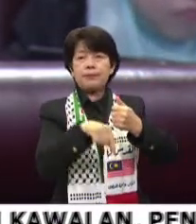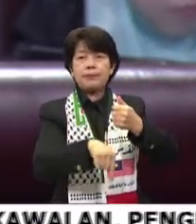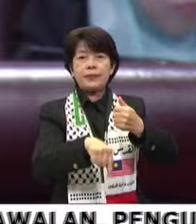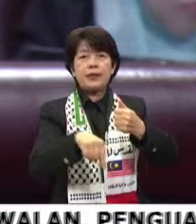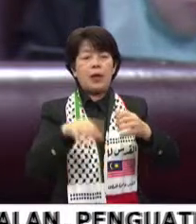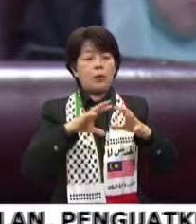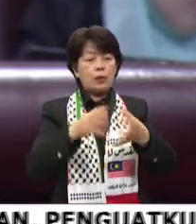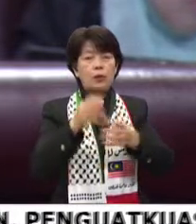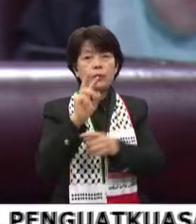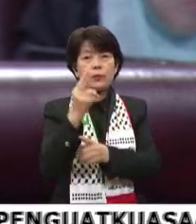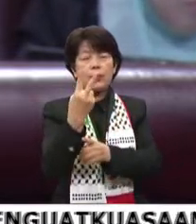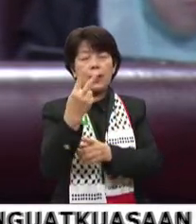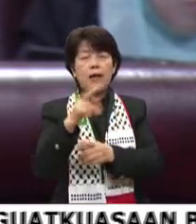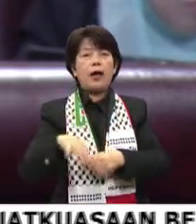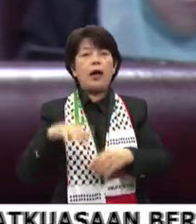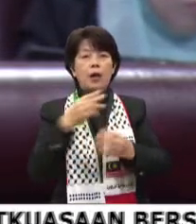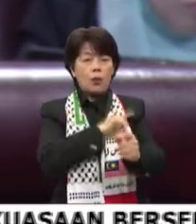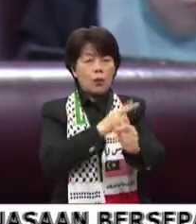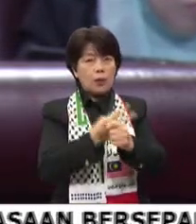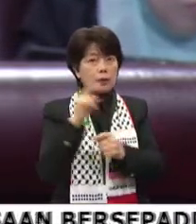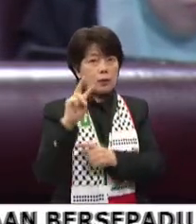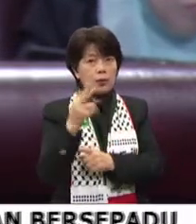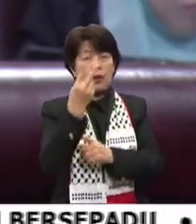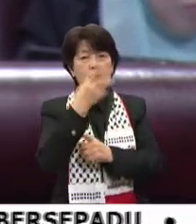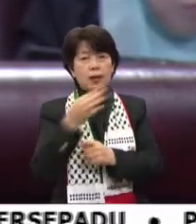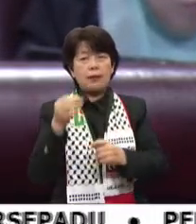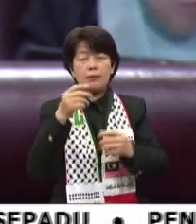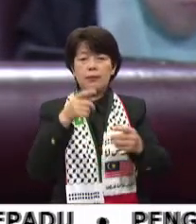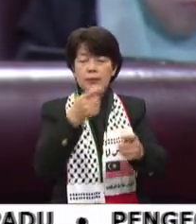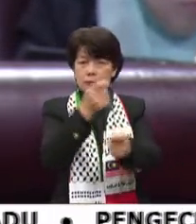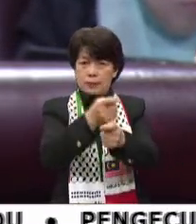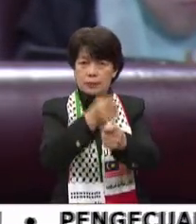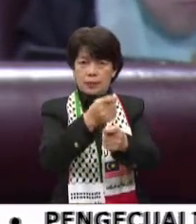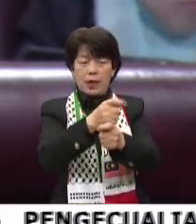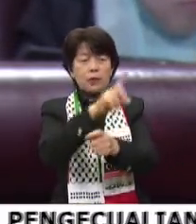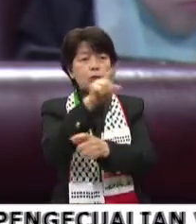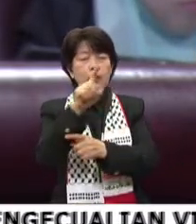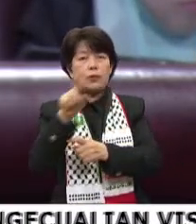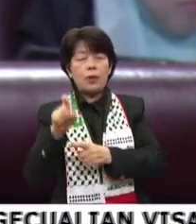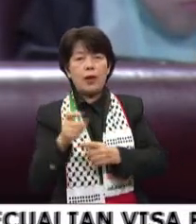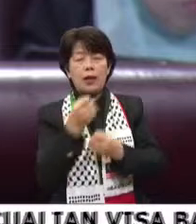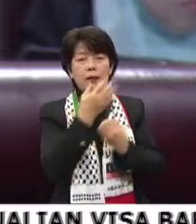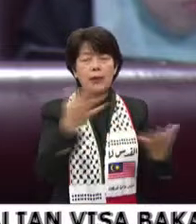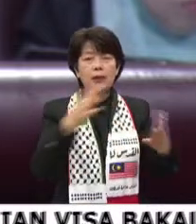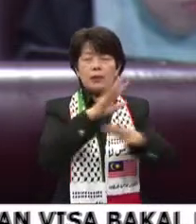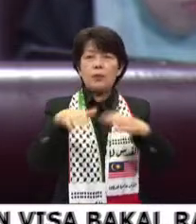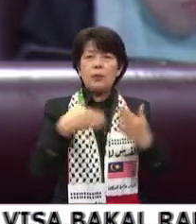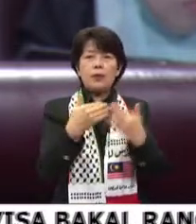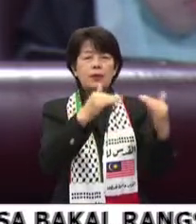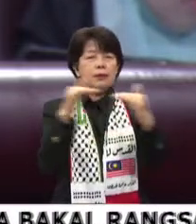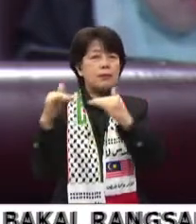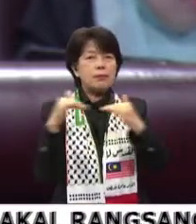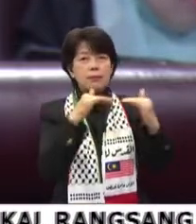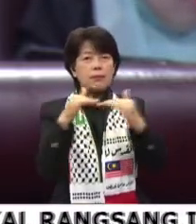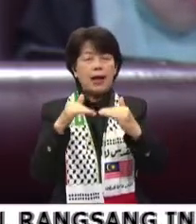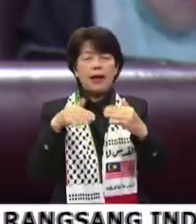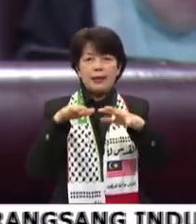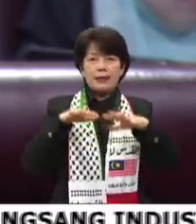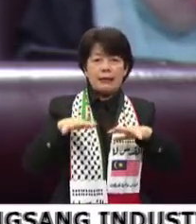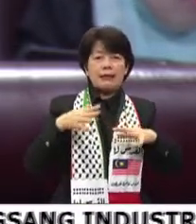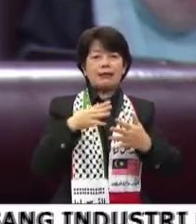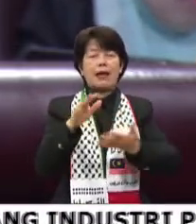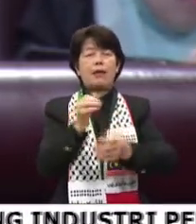2ung mengenai kuasa ketua pengarah dalam menentukan soal keserupaan dari segi trade